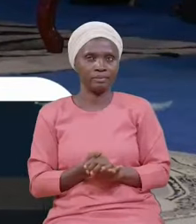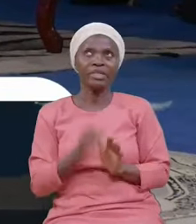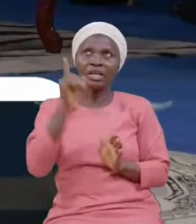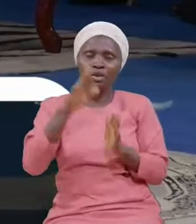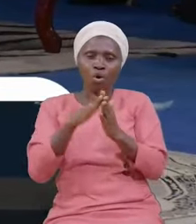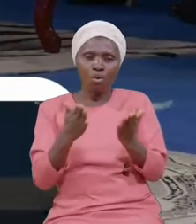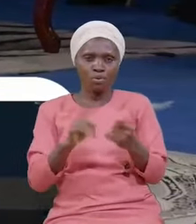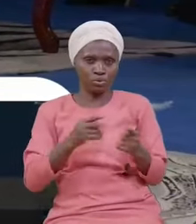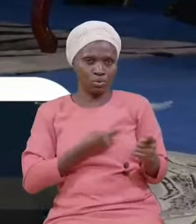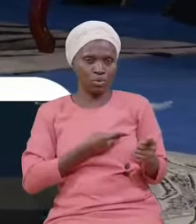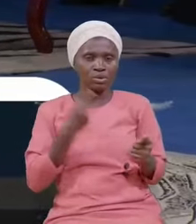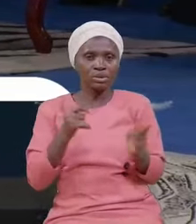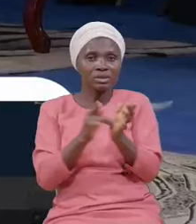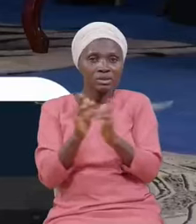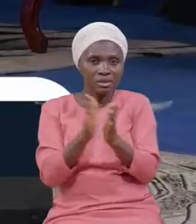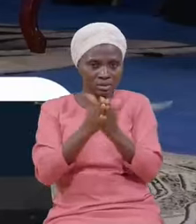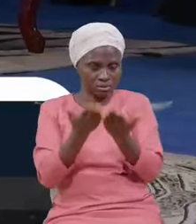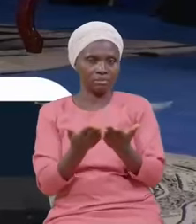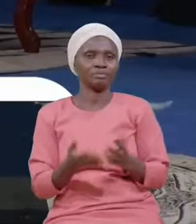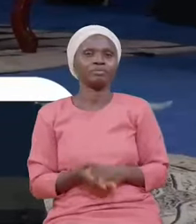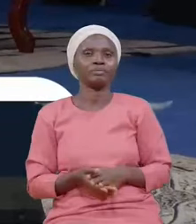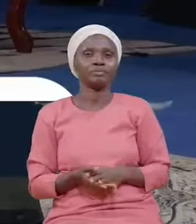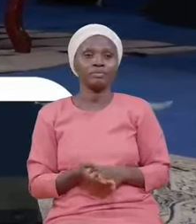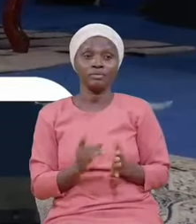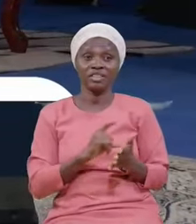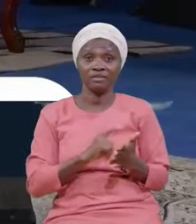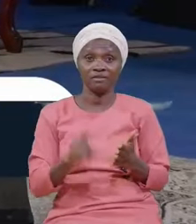nous expliquait les Écritures.